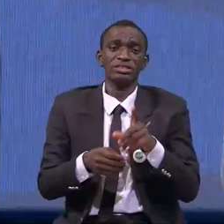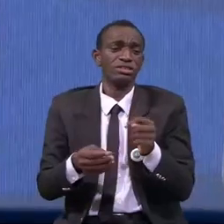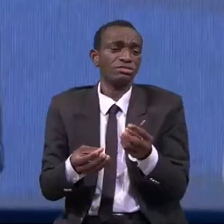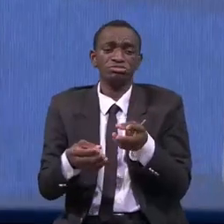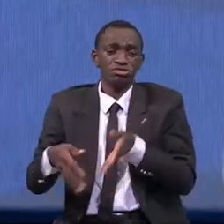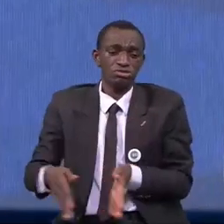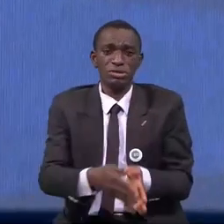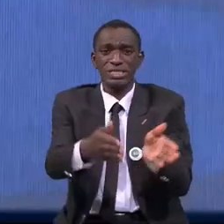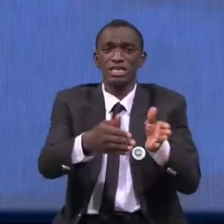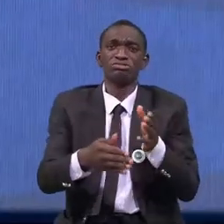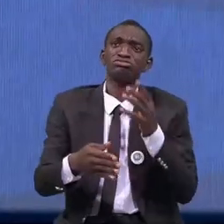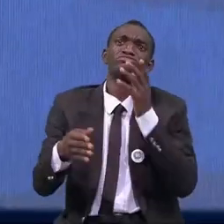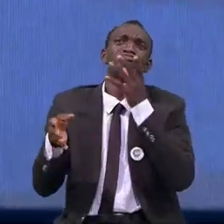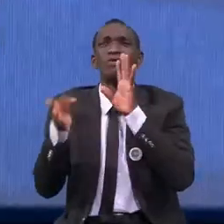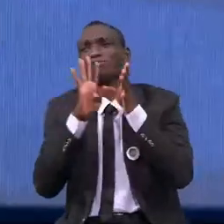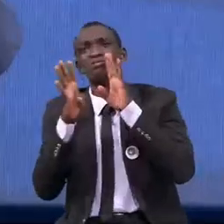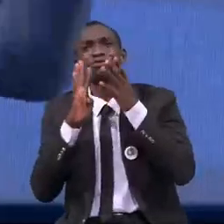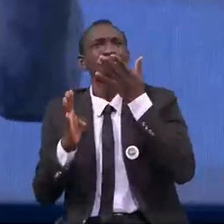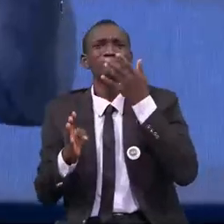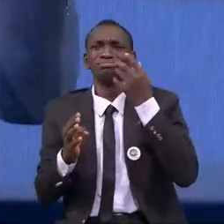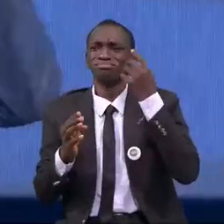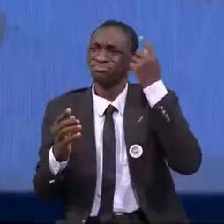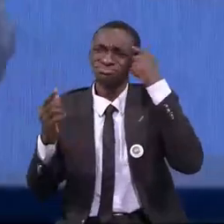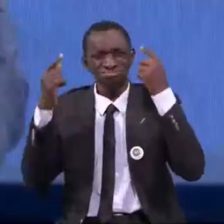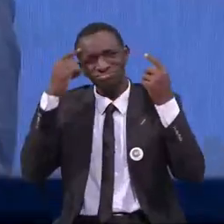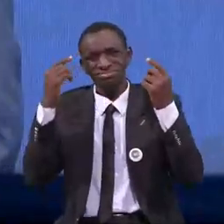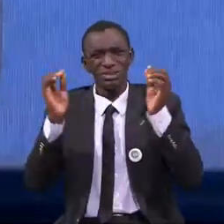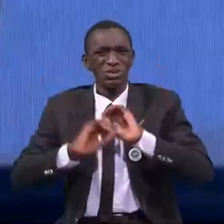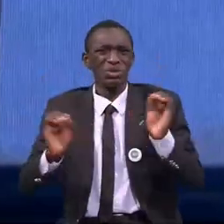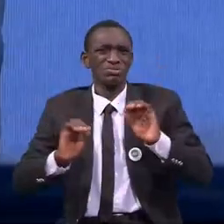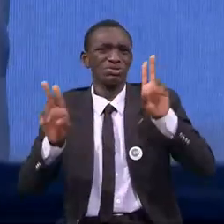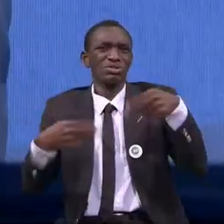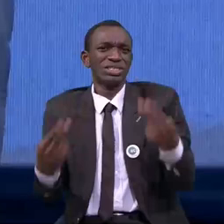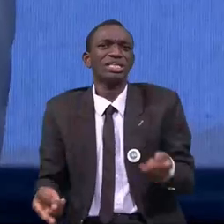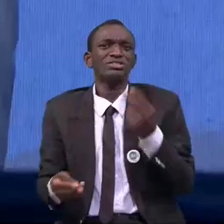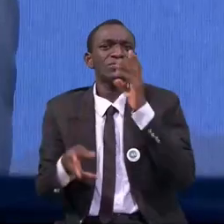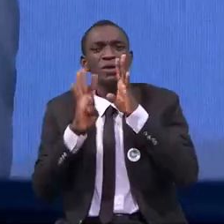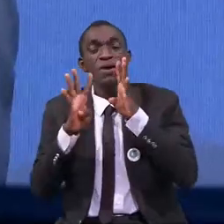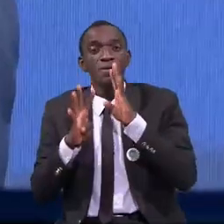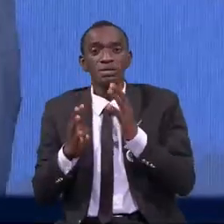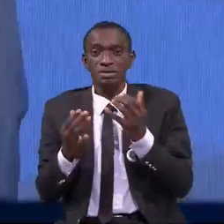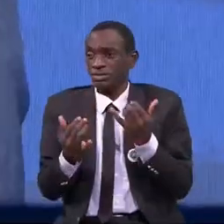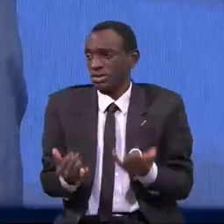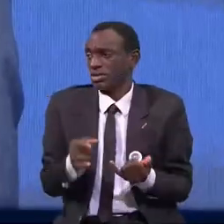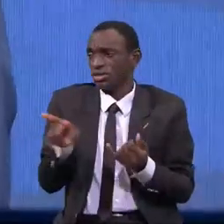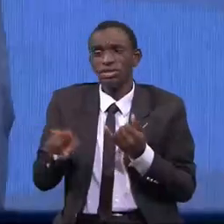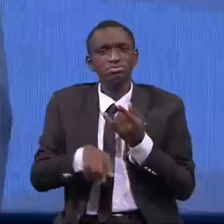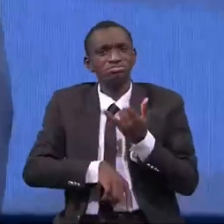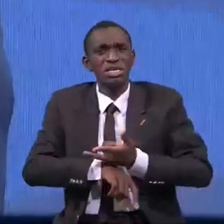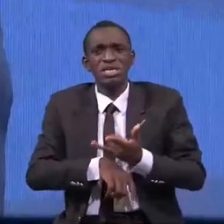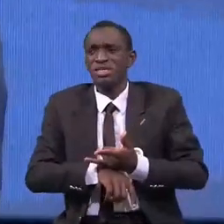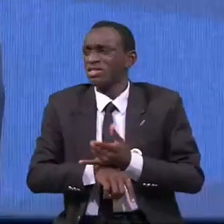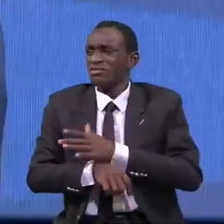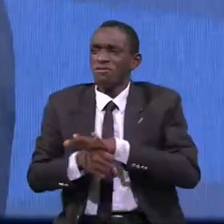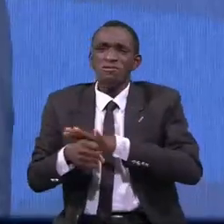rig des choses à ne pas dire et il sont maintenant au yeux de tout le